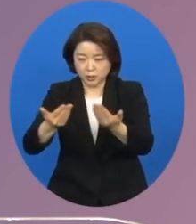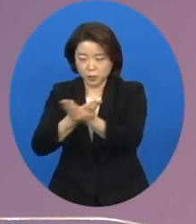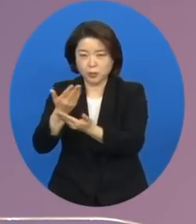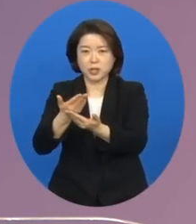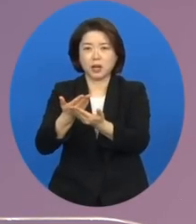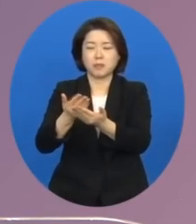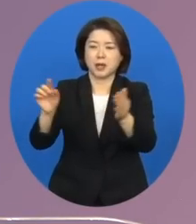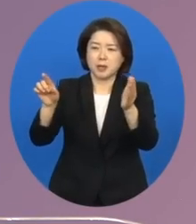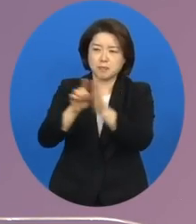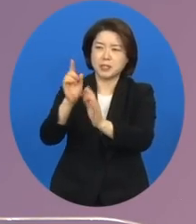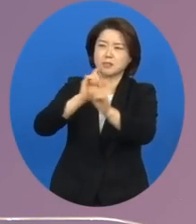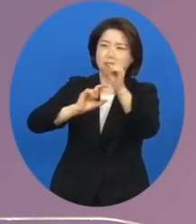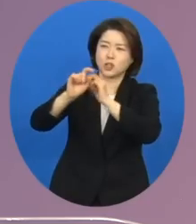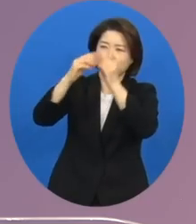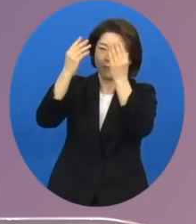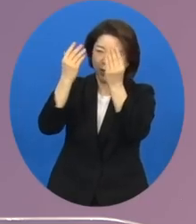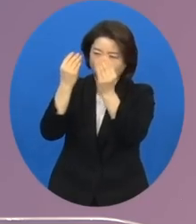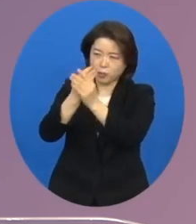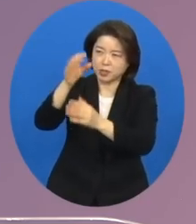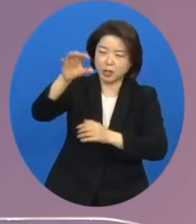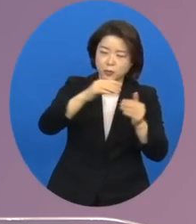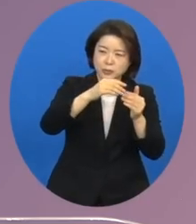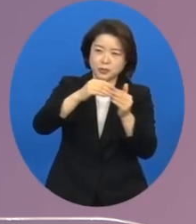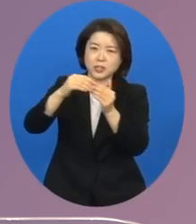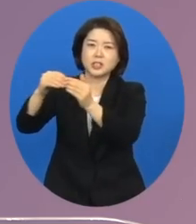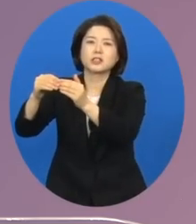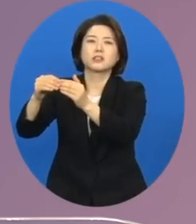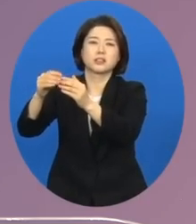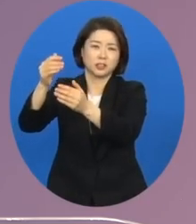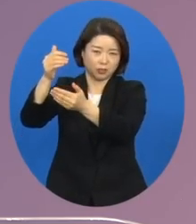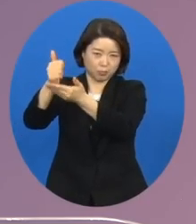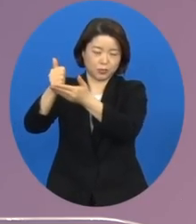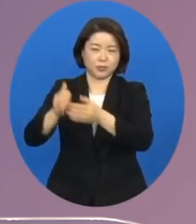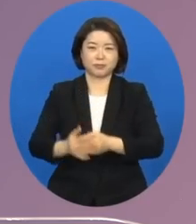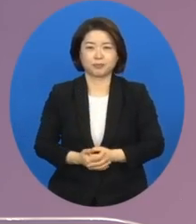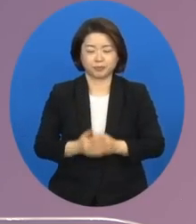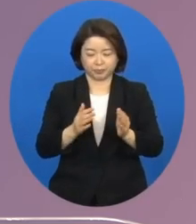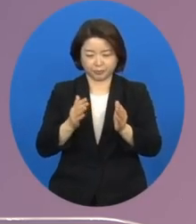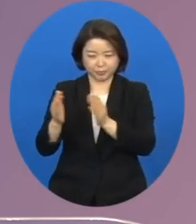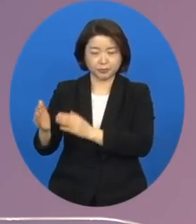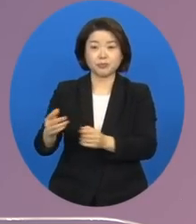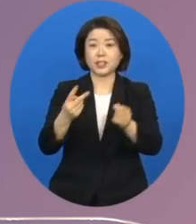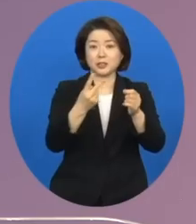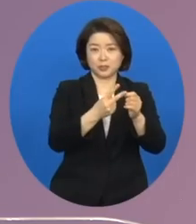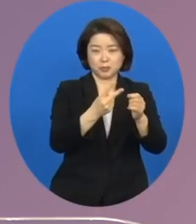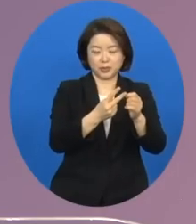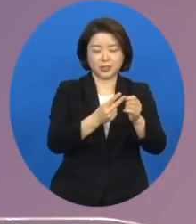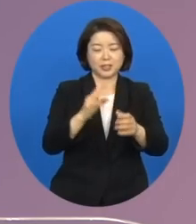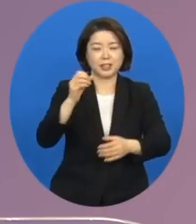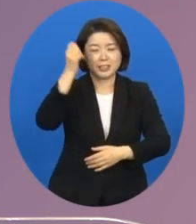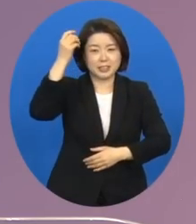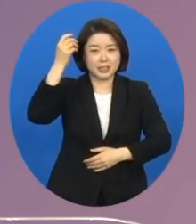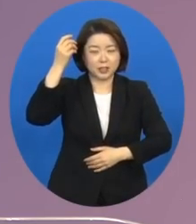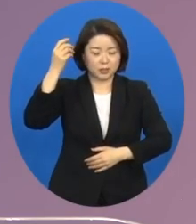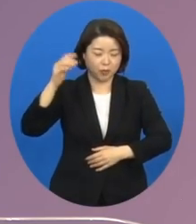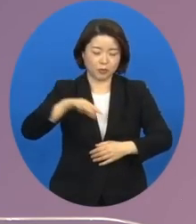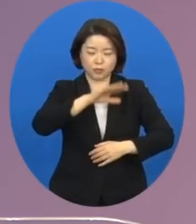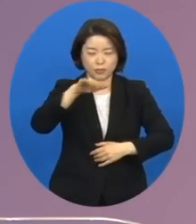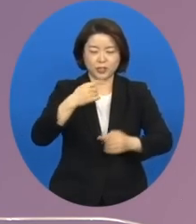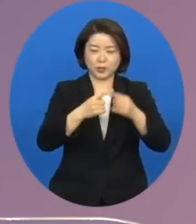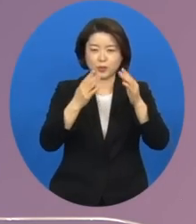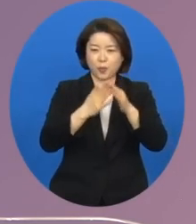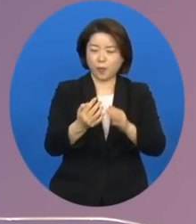믿음의 완전한 대로 이끄시는 분이십니다 두 번째로 선한목자교회 사역하며 배운 것이